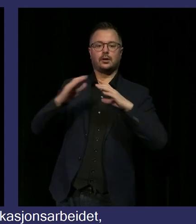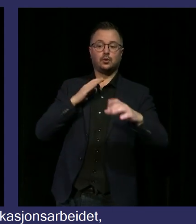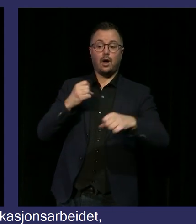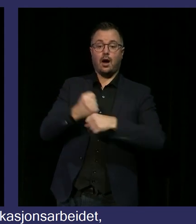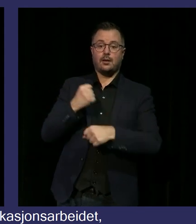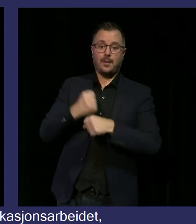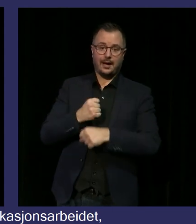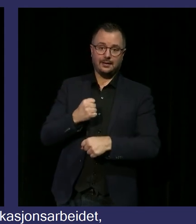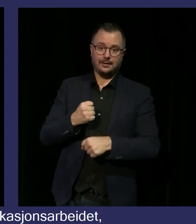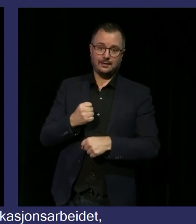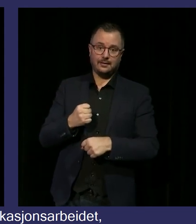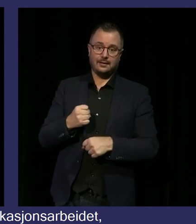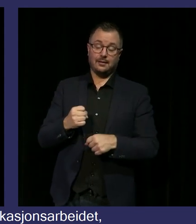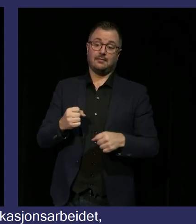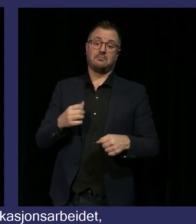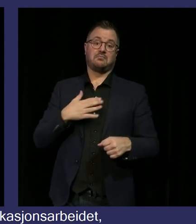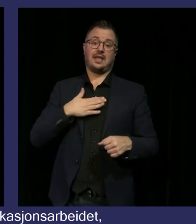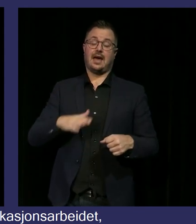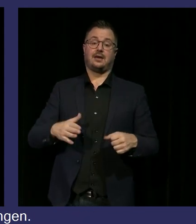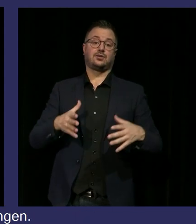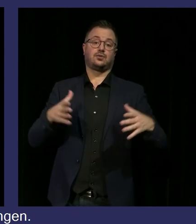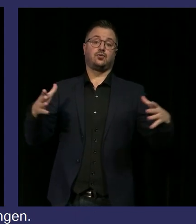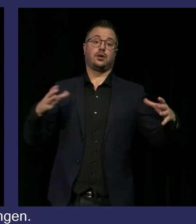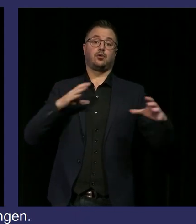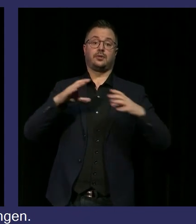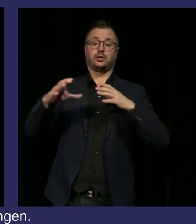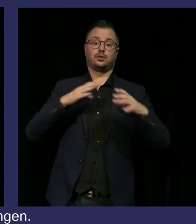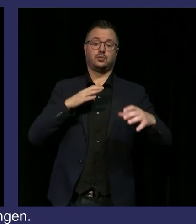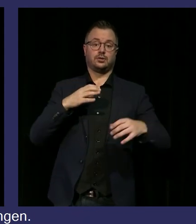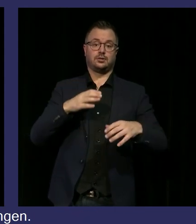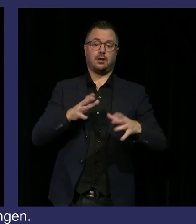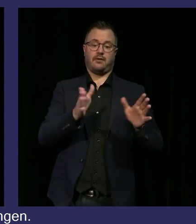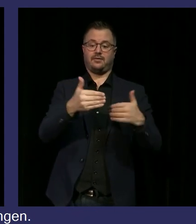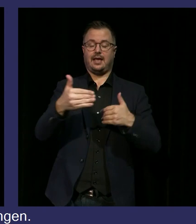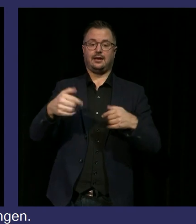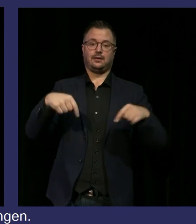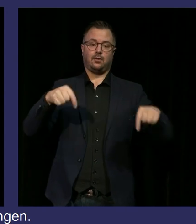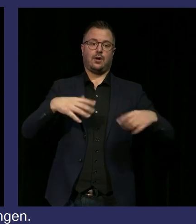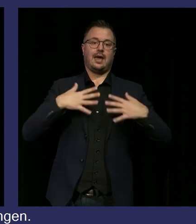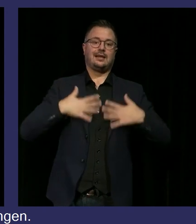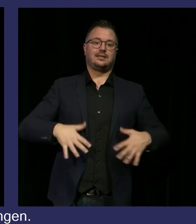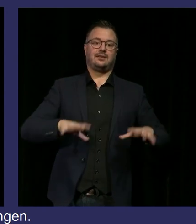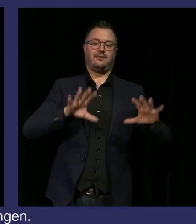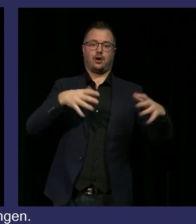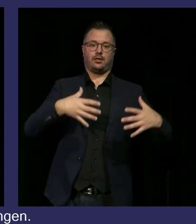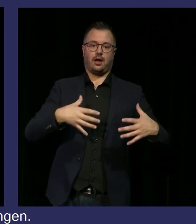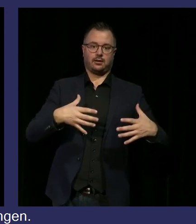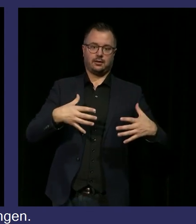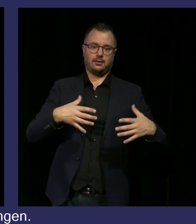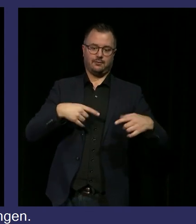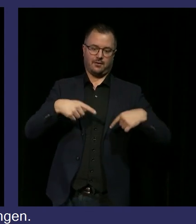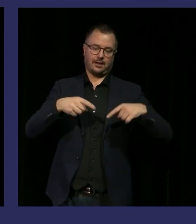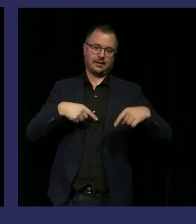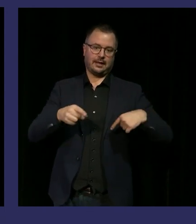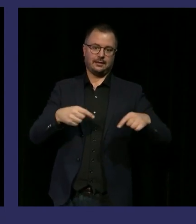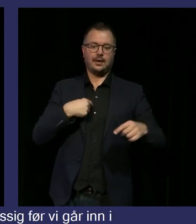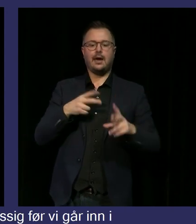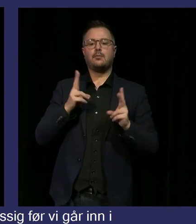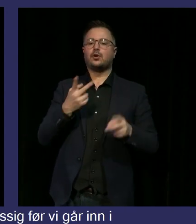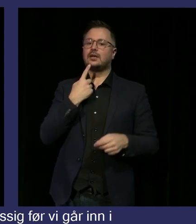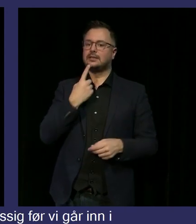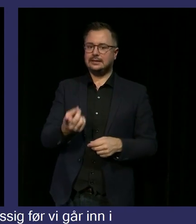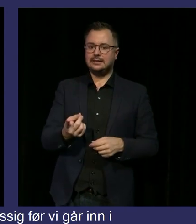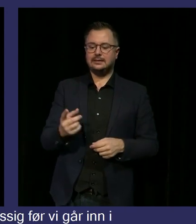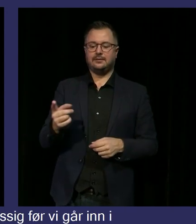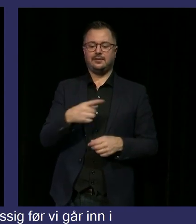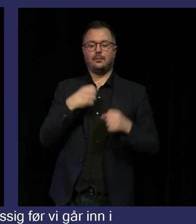kommunikasjonsarbeidet, det finnes jo store kommunikasjonsavdelinger i helseforetakene og i forvaltningen, og det klart, jeg litt sånn at jeg pleier ofte å si at vi